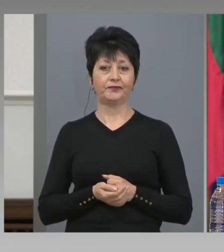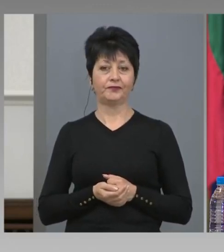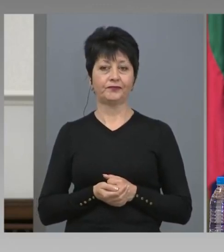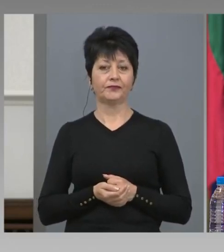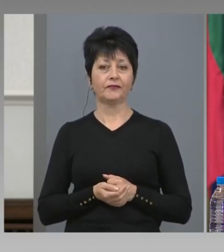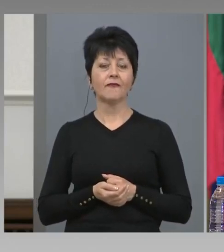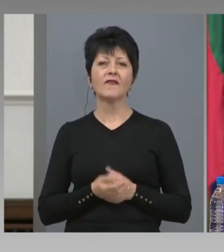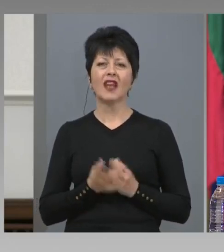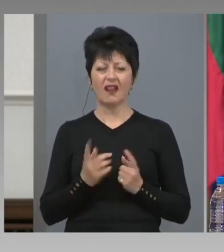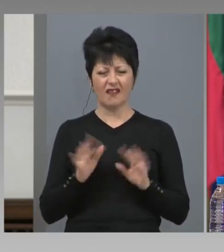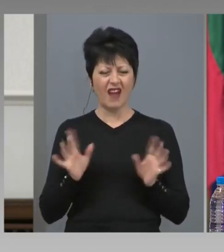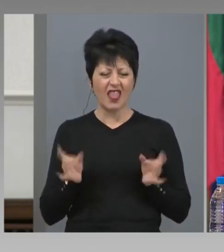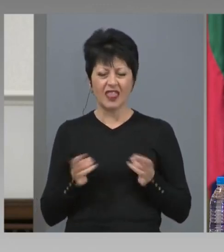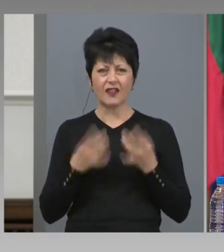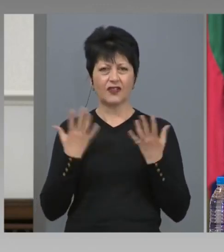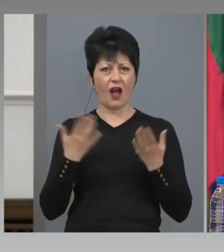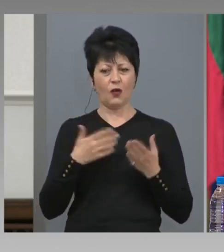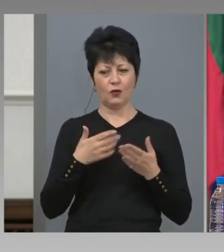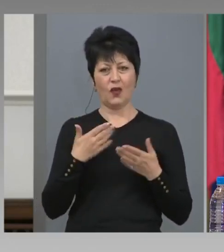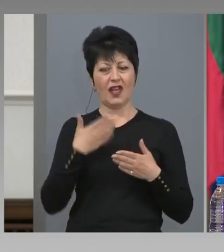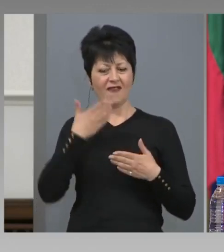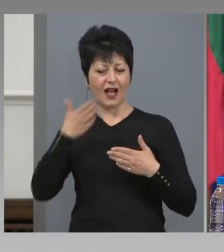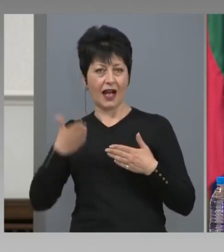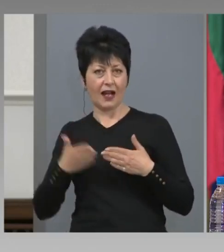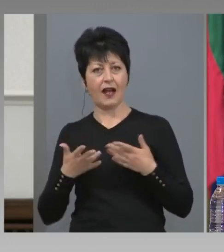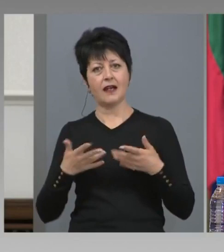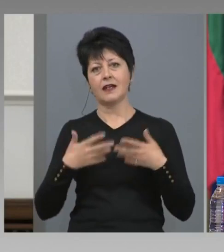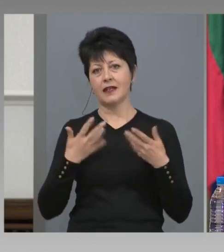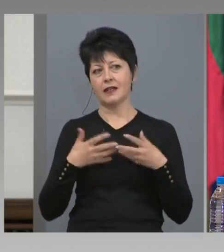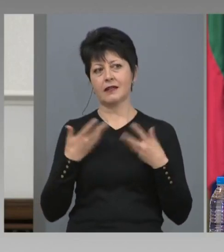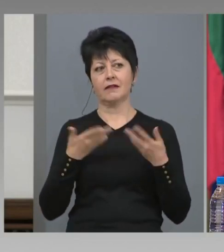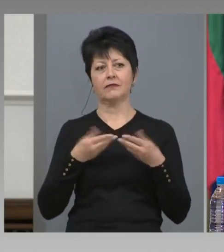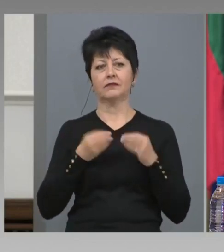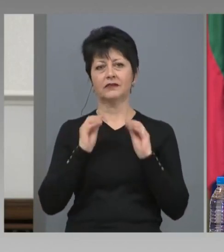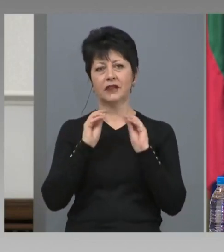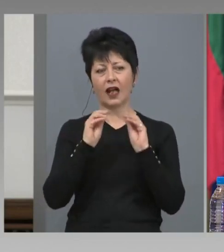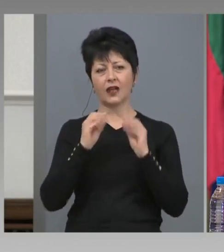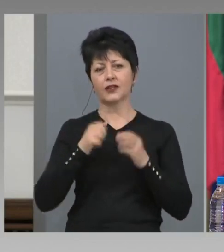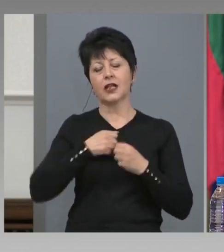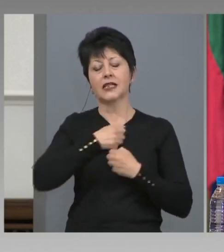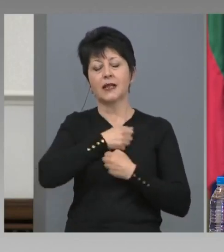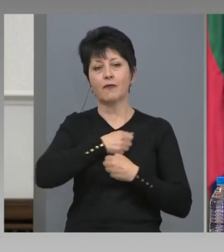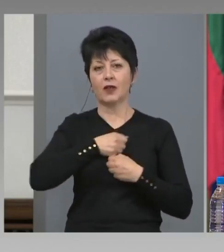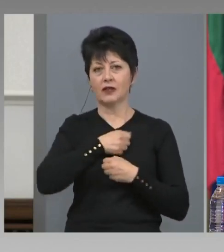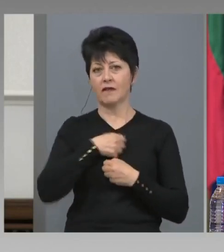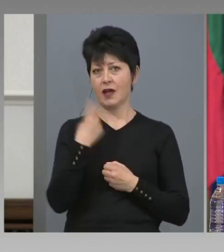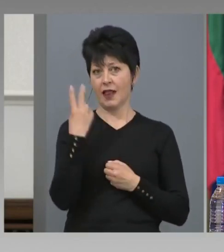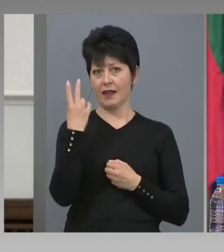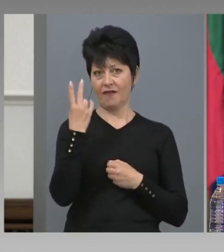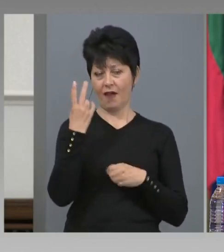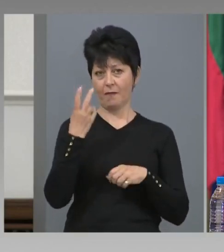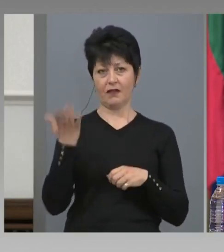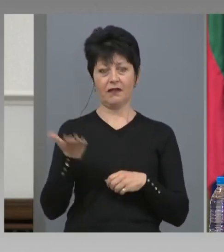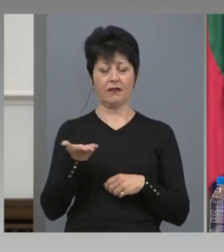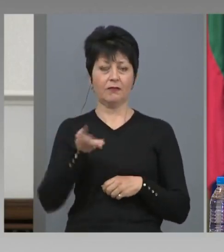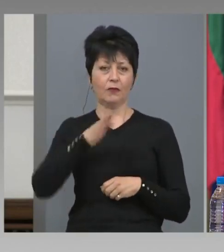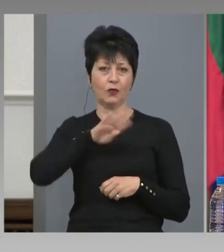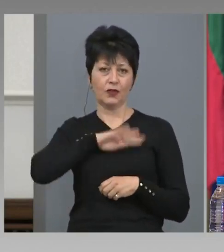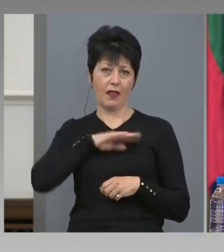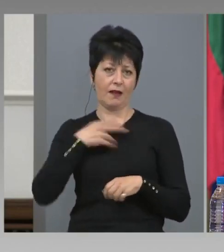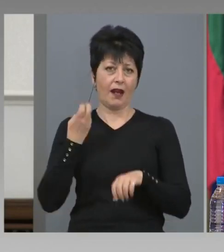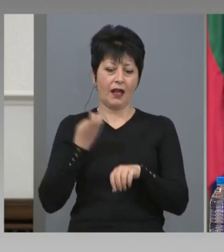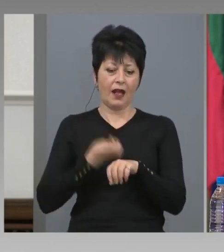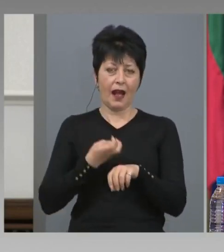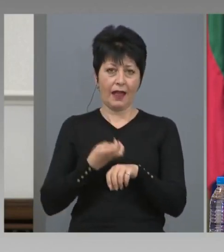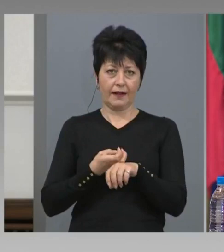Но и в началото, и в края искам да изкажа съболезнования на двамата вече починали лекари.